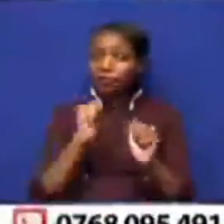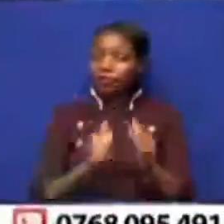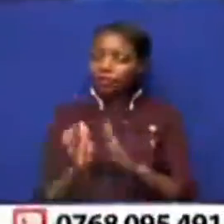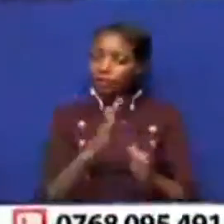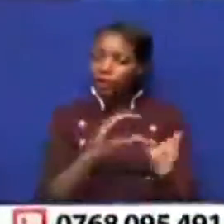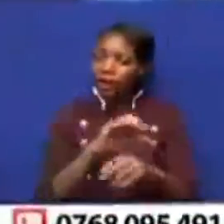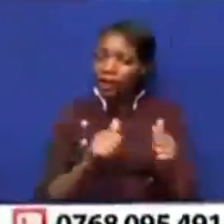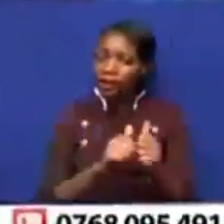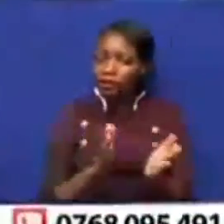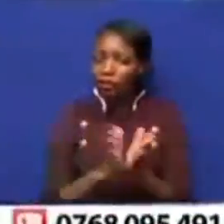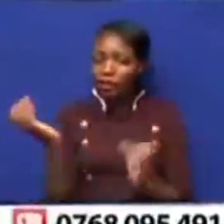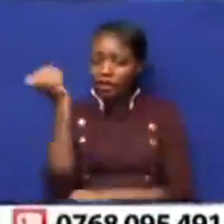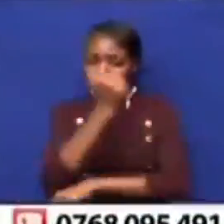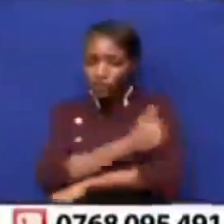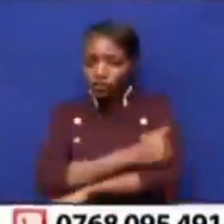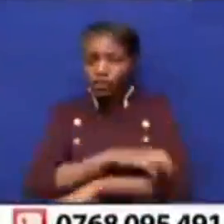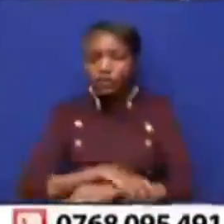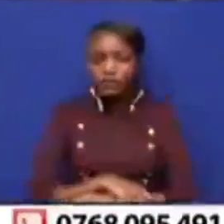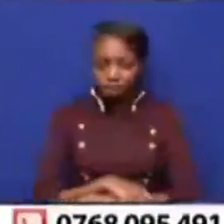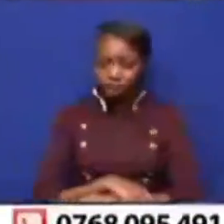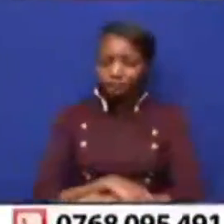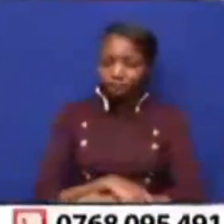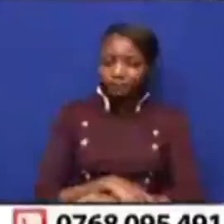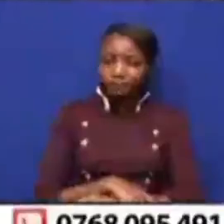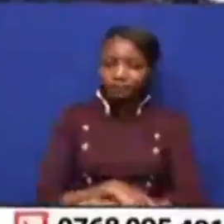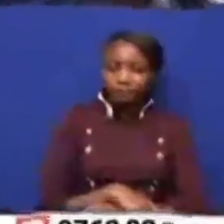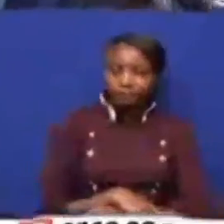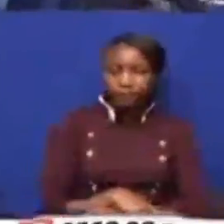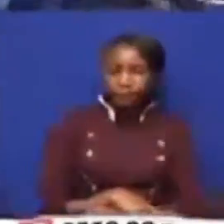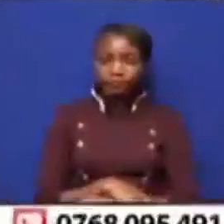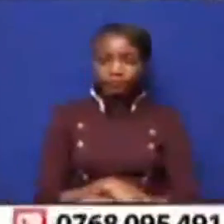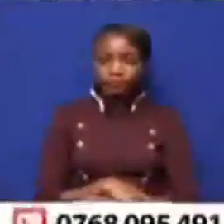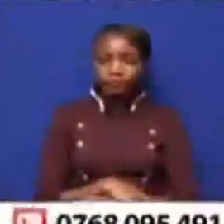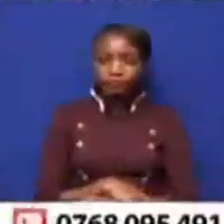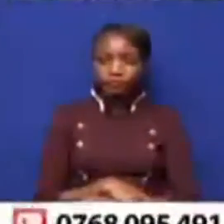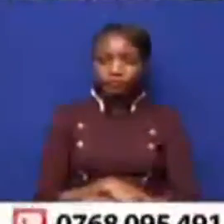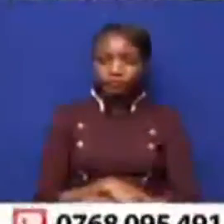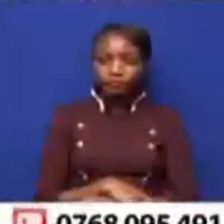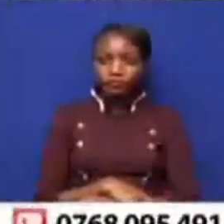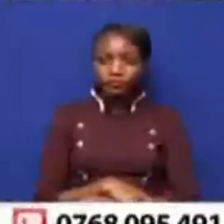forward in the reopening of schools. Andrin Kilemi for TV 47.